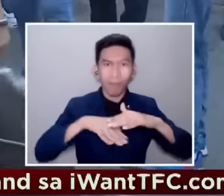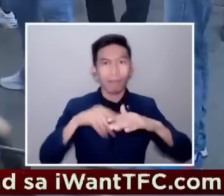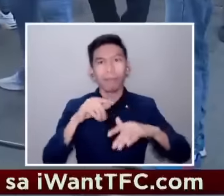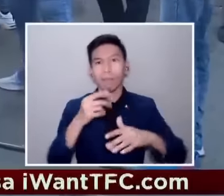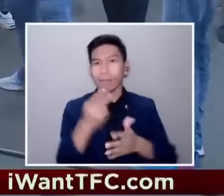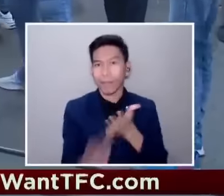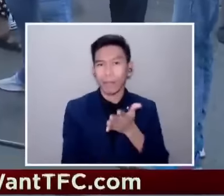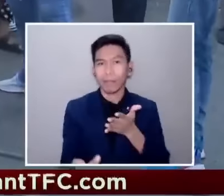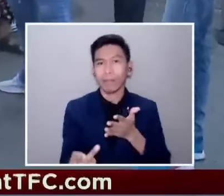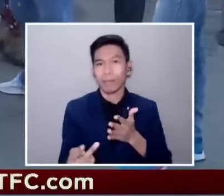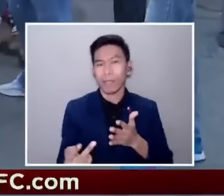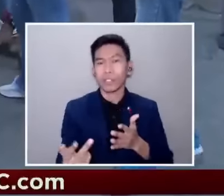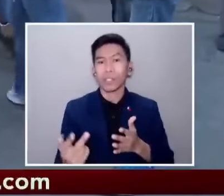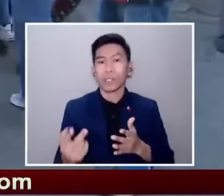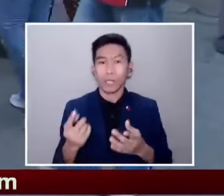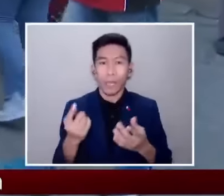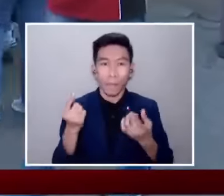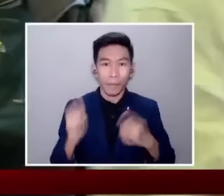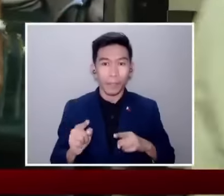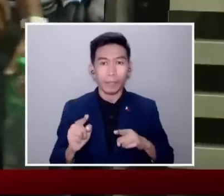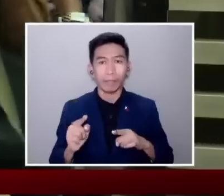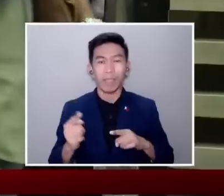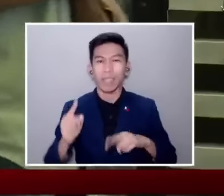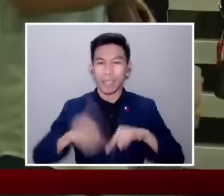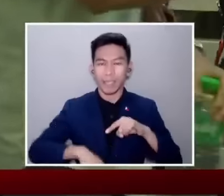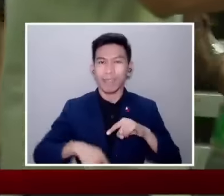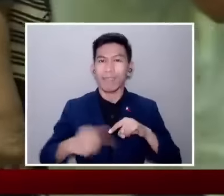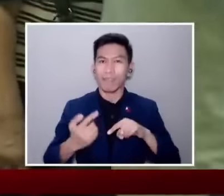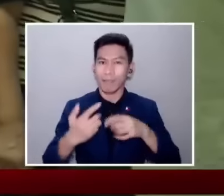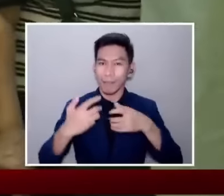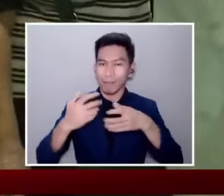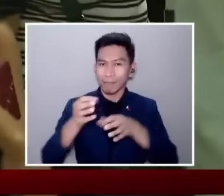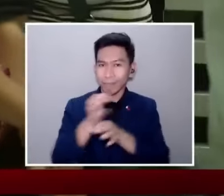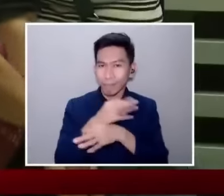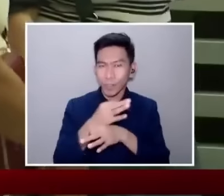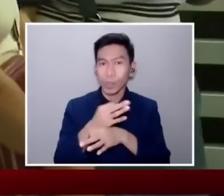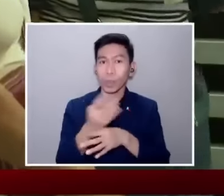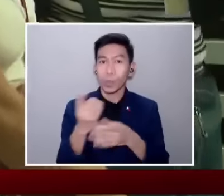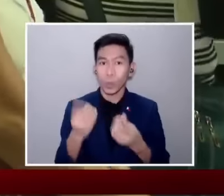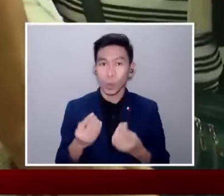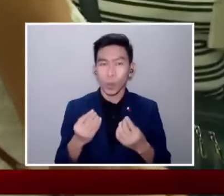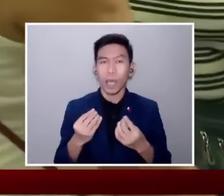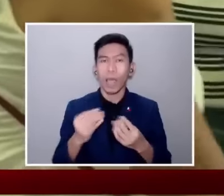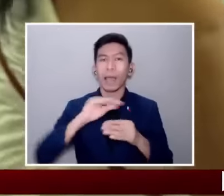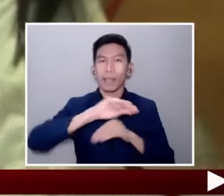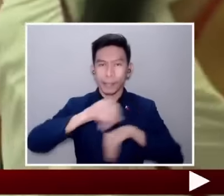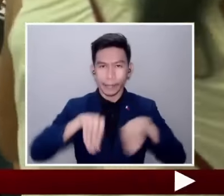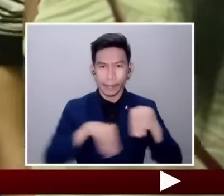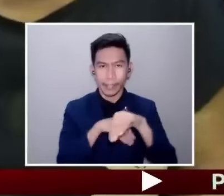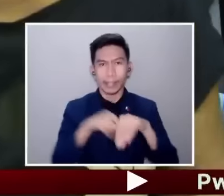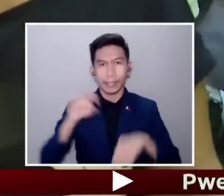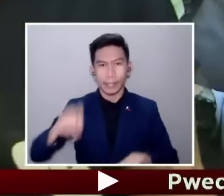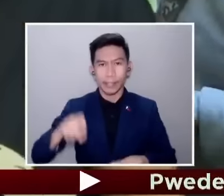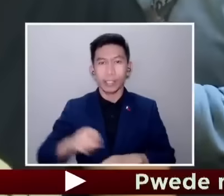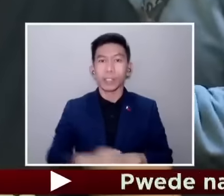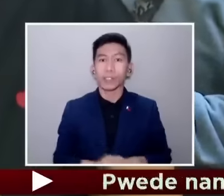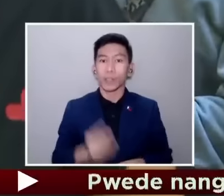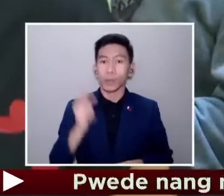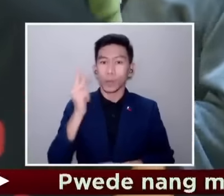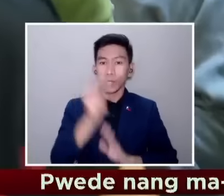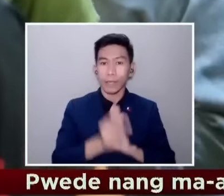nila maayos on-site. Kaya for replacement ang naging hatol o ang nangyari. Kaya after 2 hours ka rin, napalitan